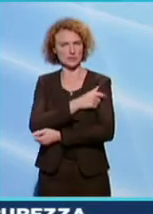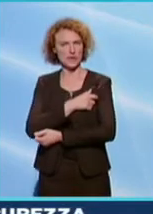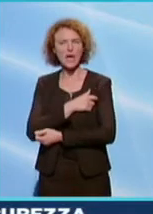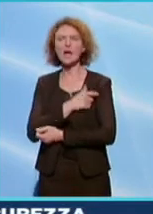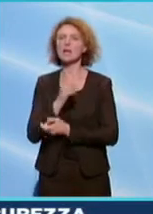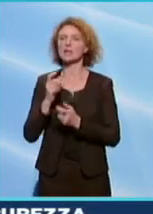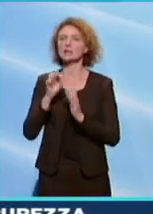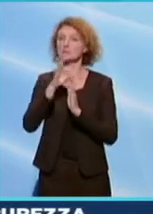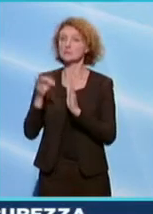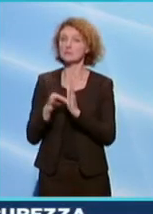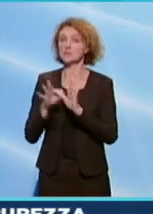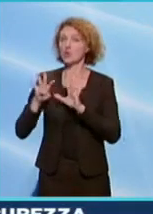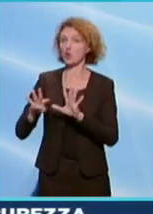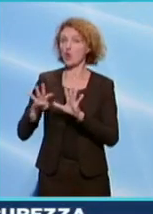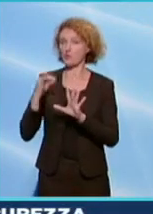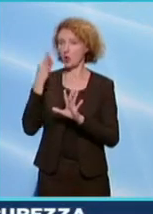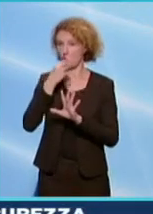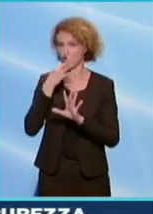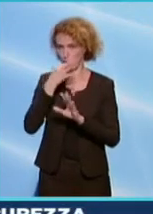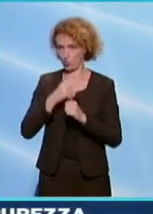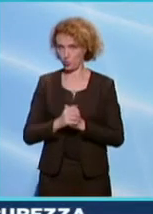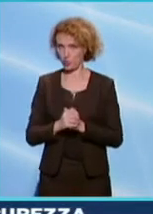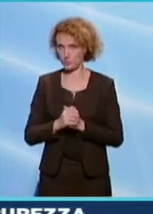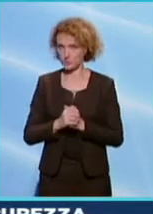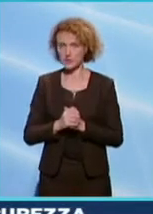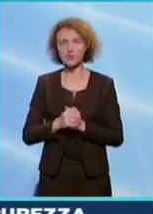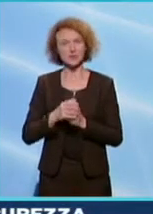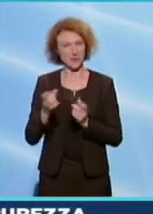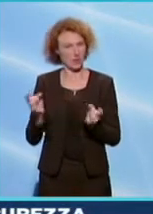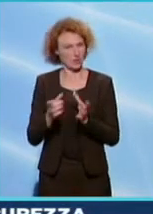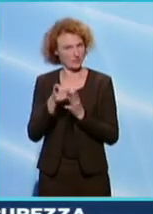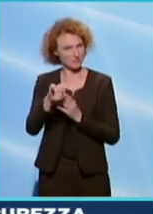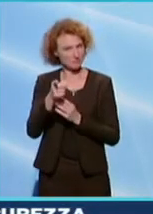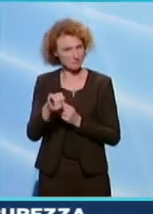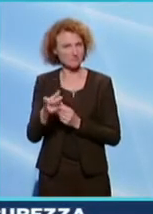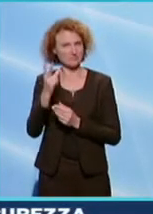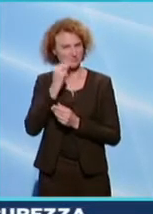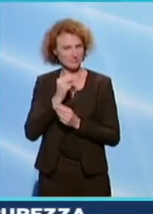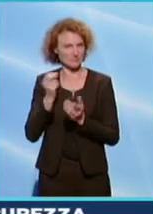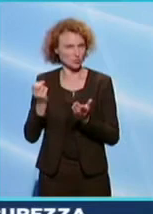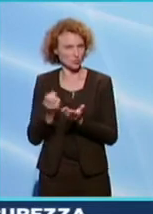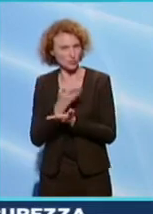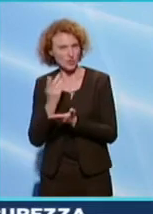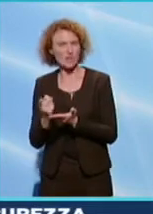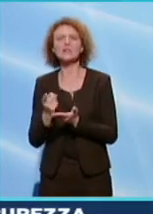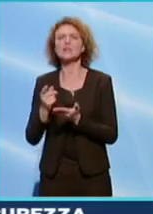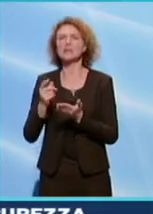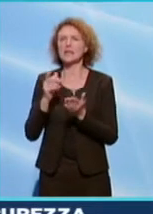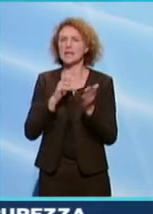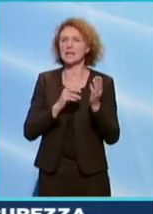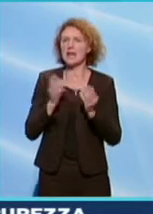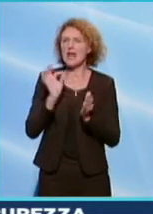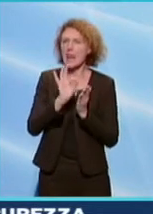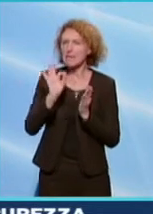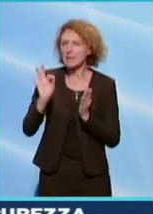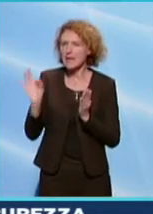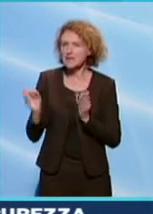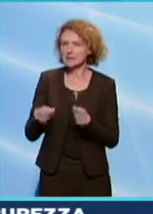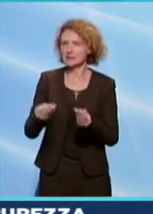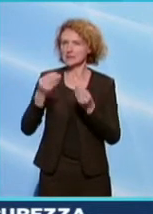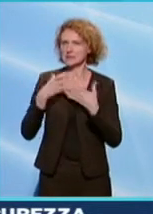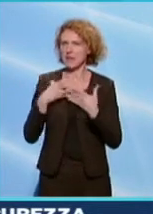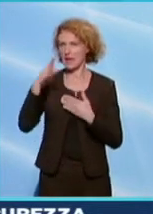9 ottobre in relazione agli episodi richiamati al lato in discussione sulla base degli elementi forniti dalla capitaneria di porto di genova